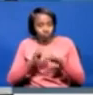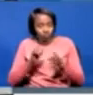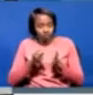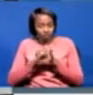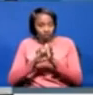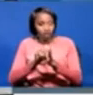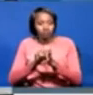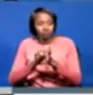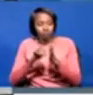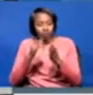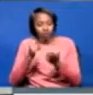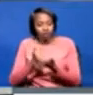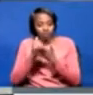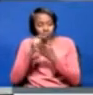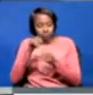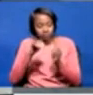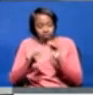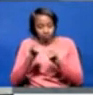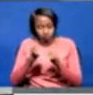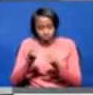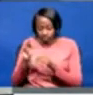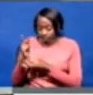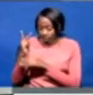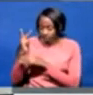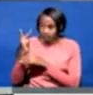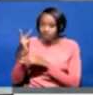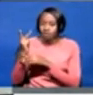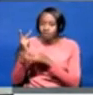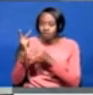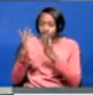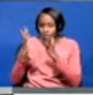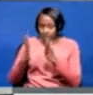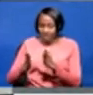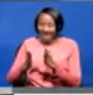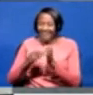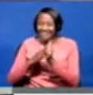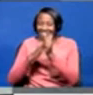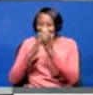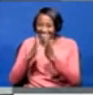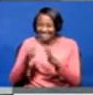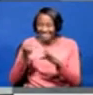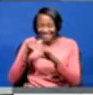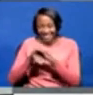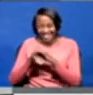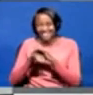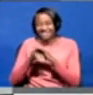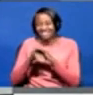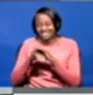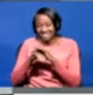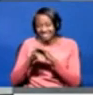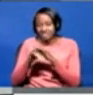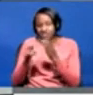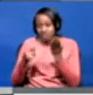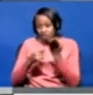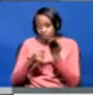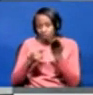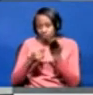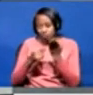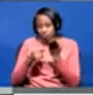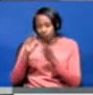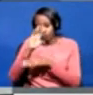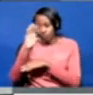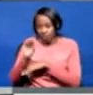Jua Kenya kwanza, Kenya ni kiongozi katika teknolojia eneo hili la Afrika. Na hivyo basi